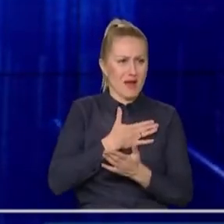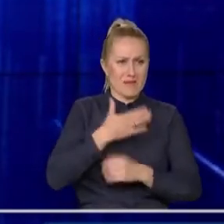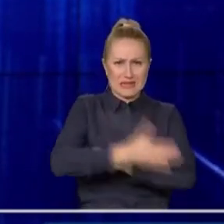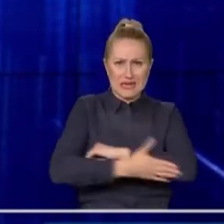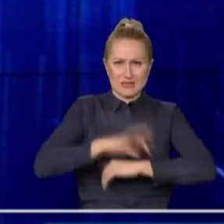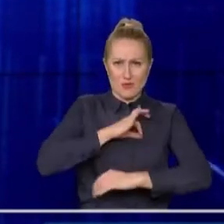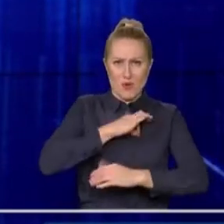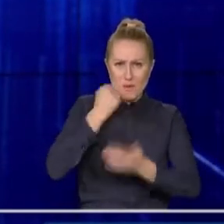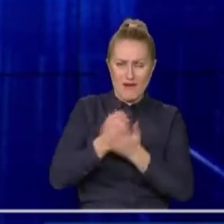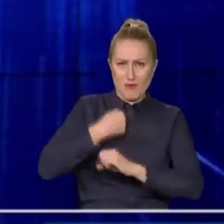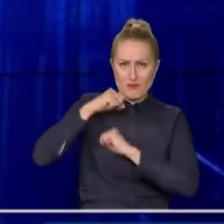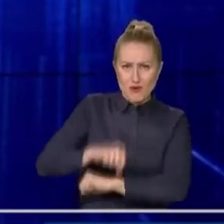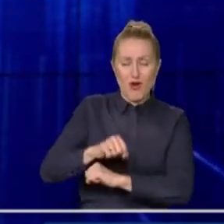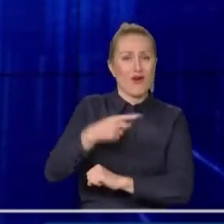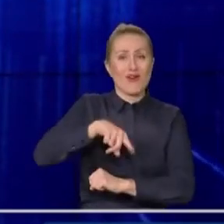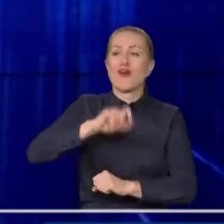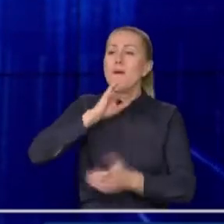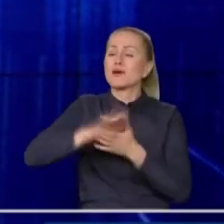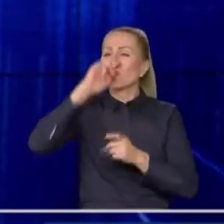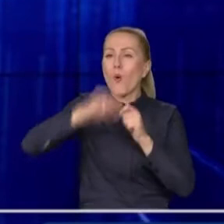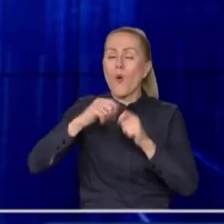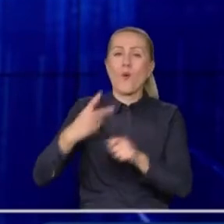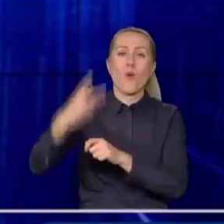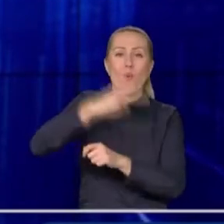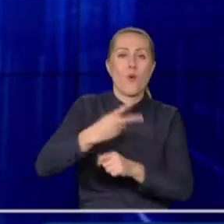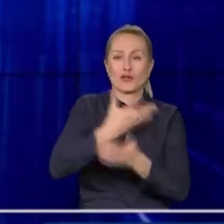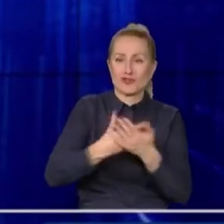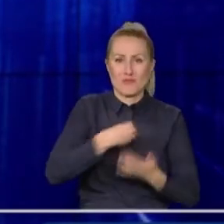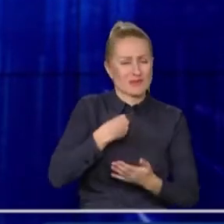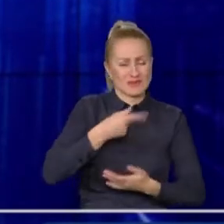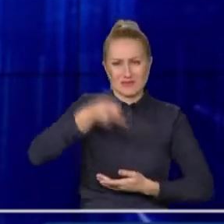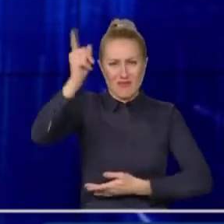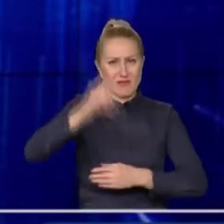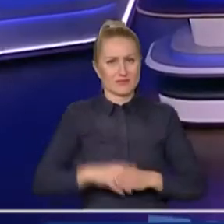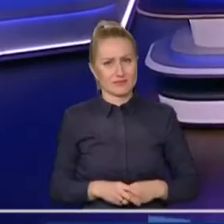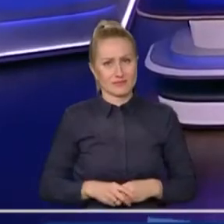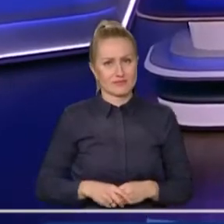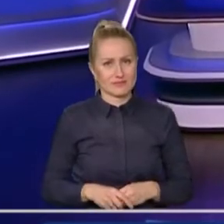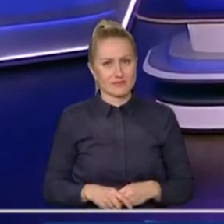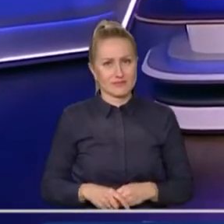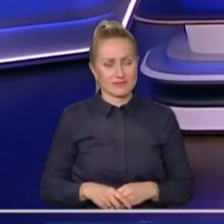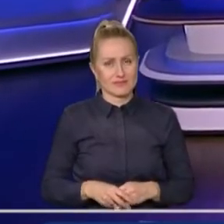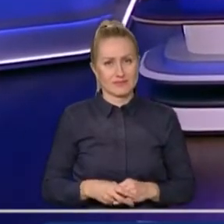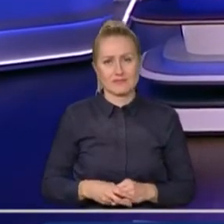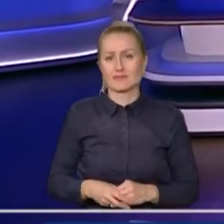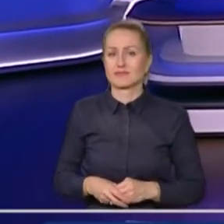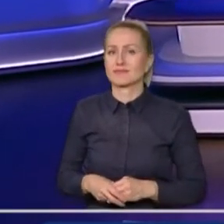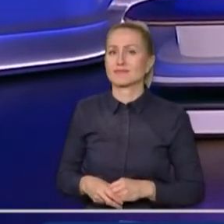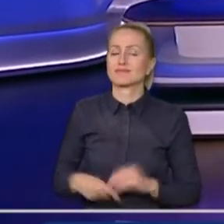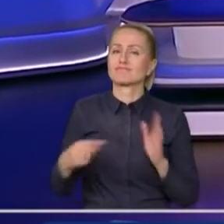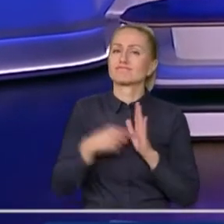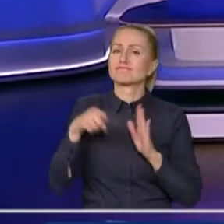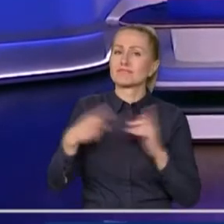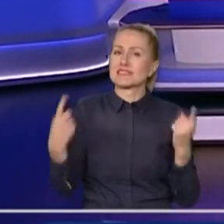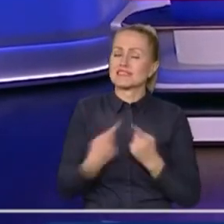granicy i nikt w sposób niekontrolowany nie może przeniknąć na terytorium naszego państwa. A te